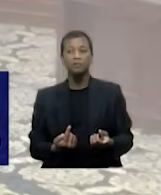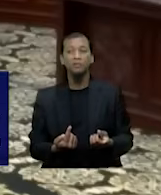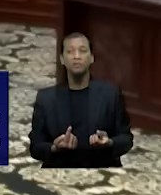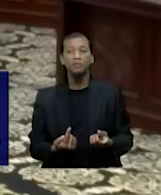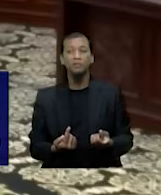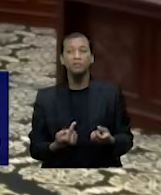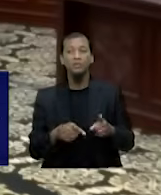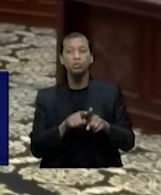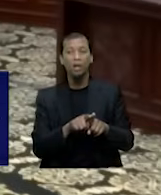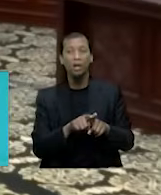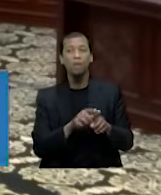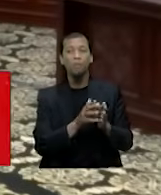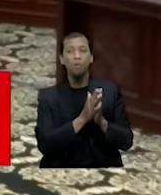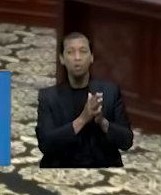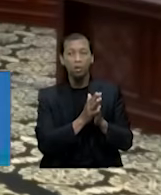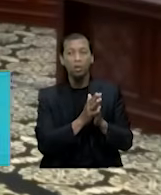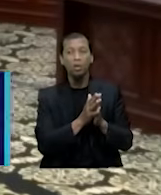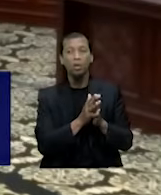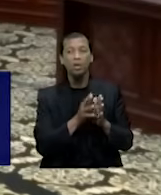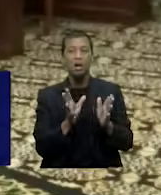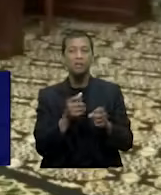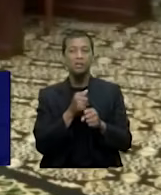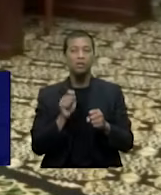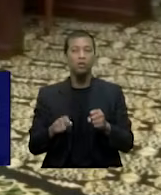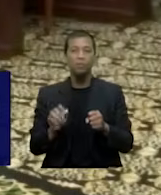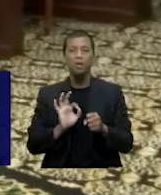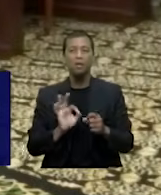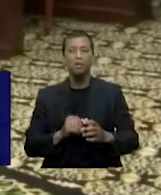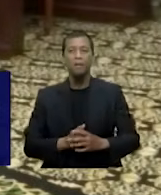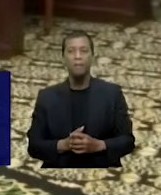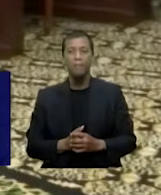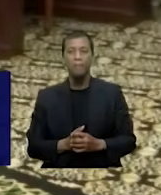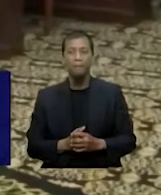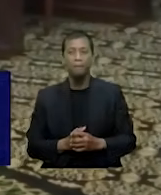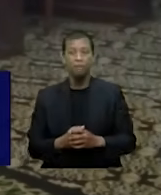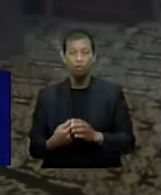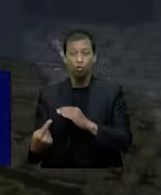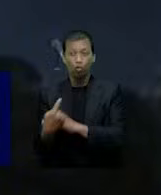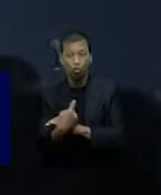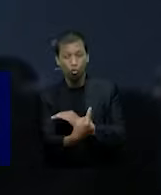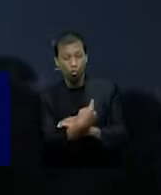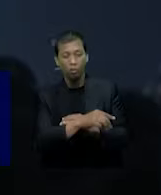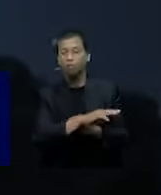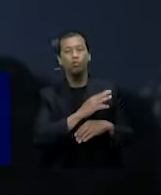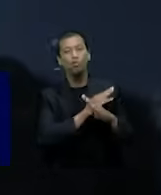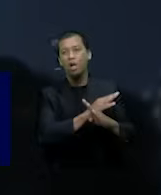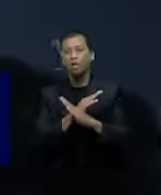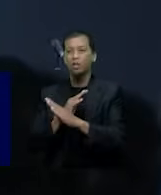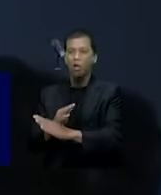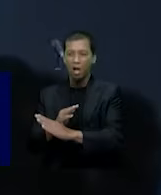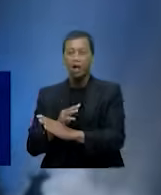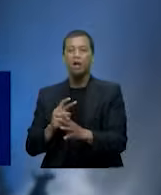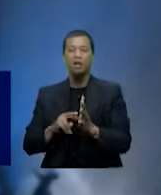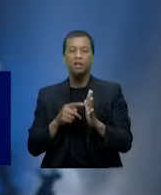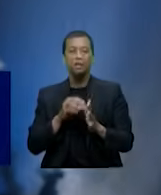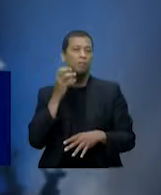hukum. Dengan ditolaknya seluruh gugatan, keputusan KPU RI yang menetapkan pasangan Prabowo Gibran sebagai capres-cawapres